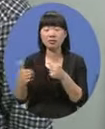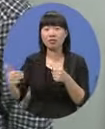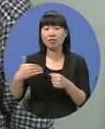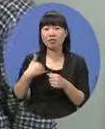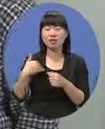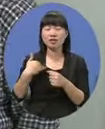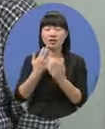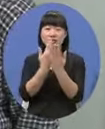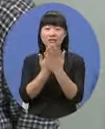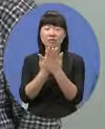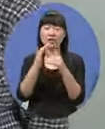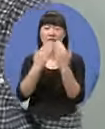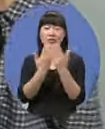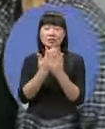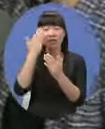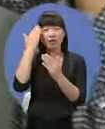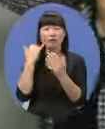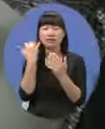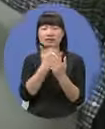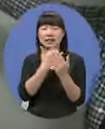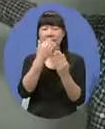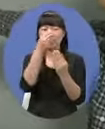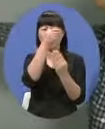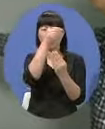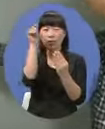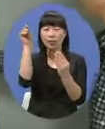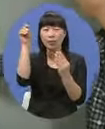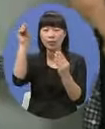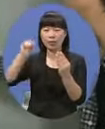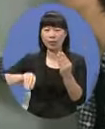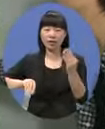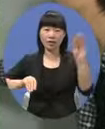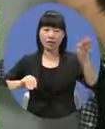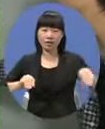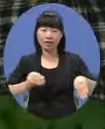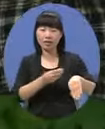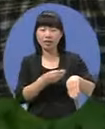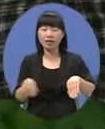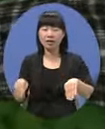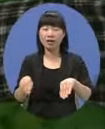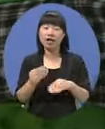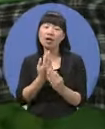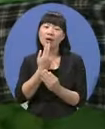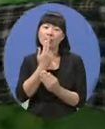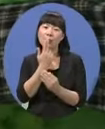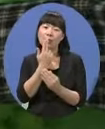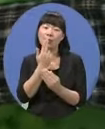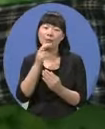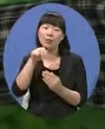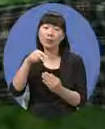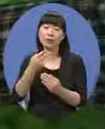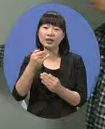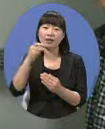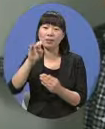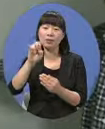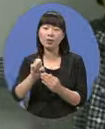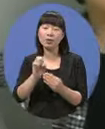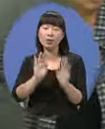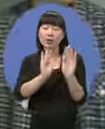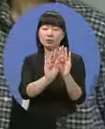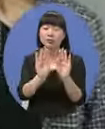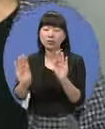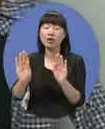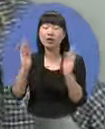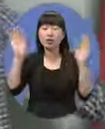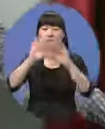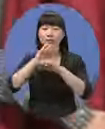저는 창문을 모든 검은색 테이프로 다 붙이고 스티로폼도 붙여서 어두운 환경을 만들려고